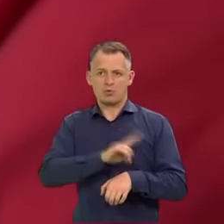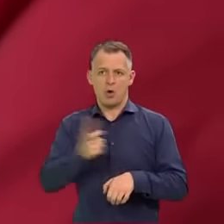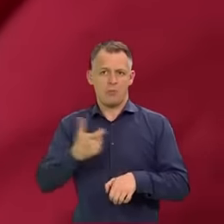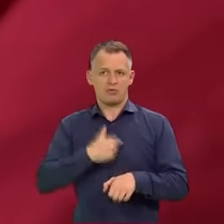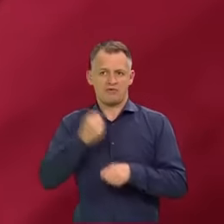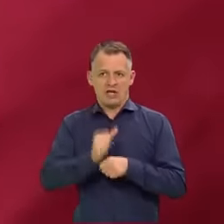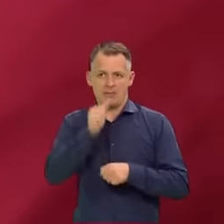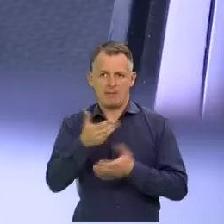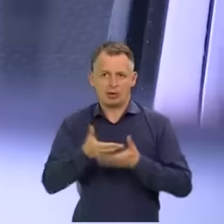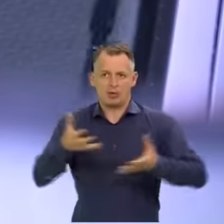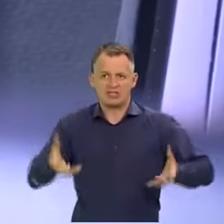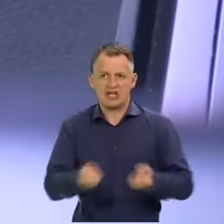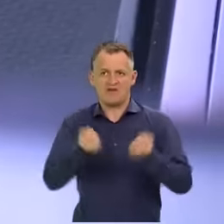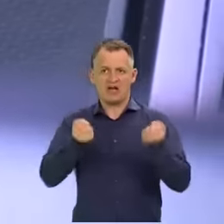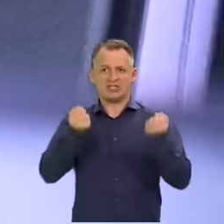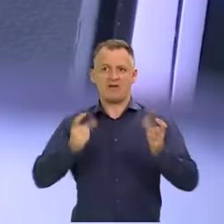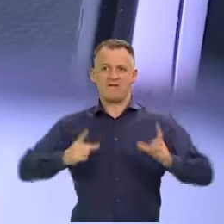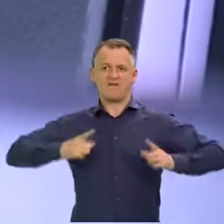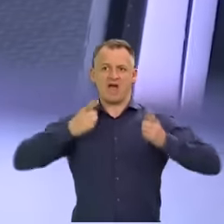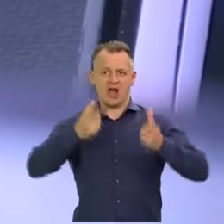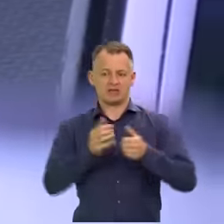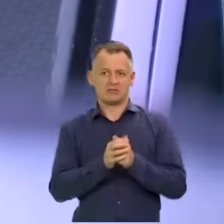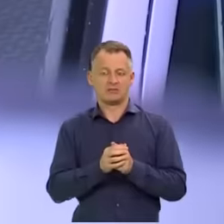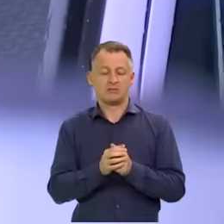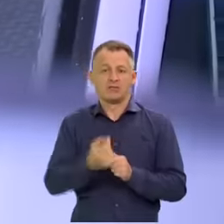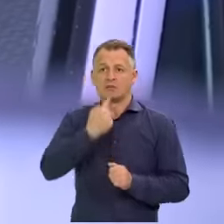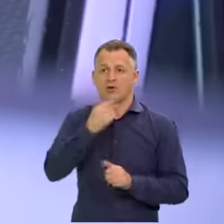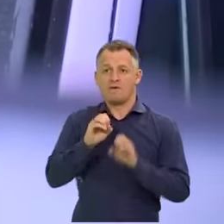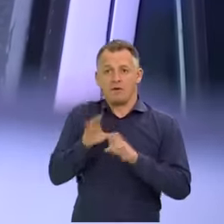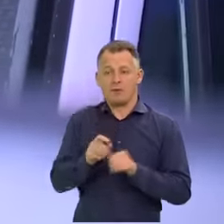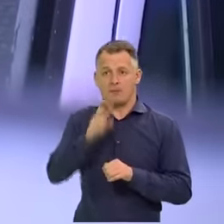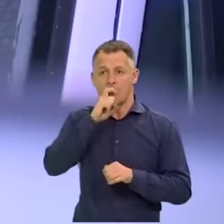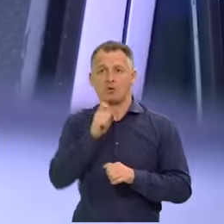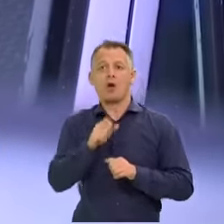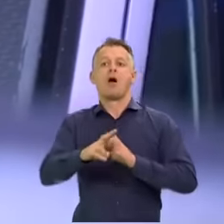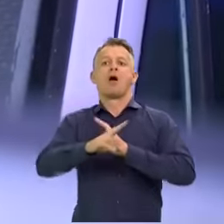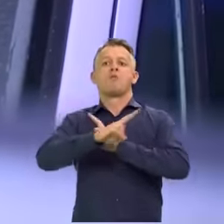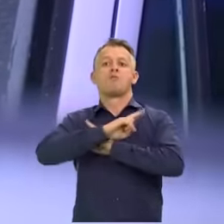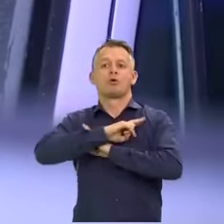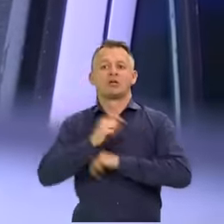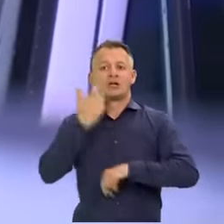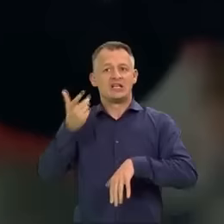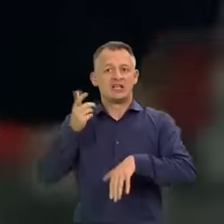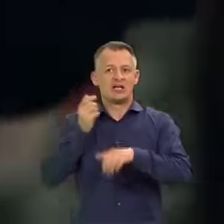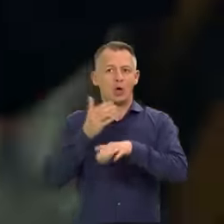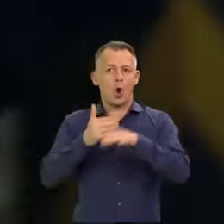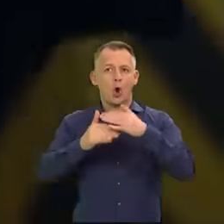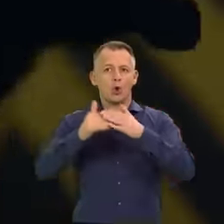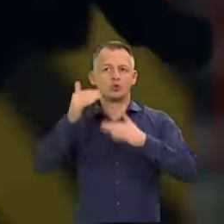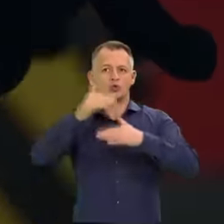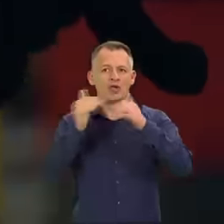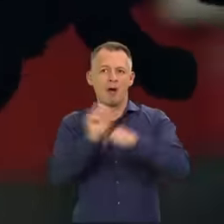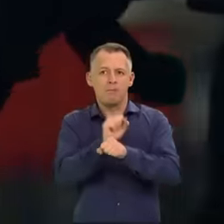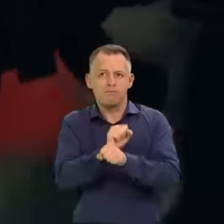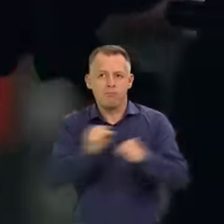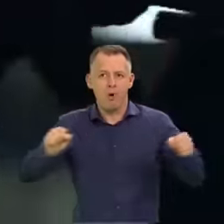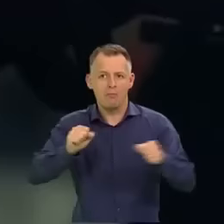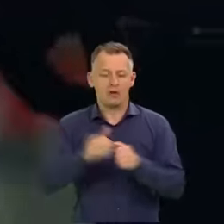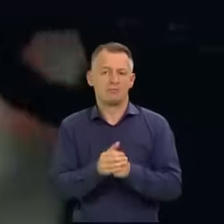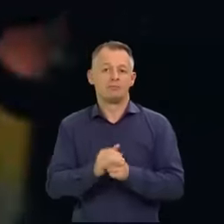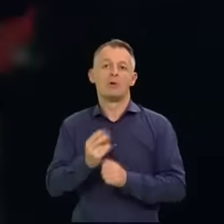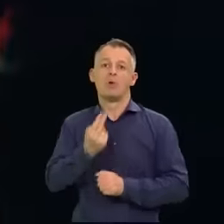salva viața. Surse din anchetă spun că bărbatul ar fi murit în timp ce încerca să confecționeze o bombă artizanală. De asemenea,